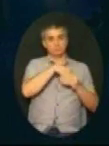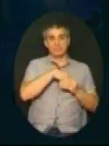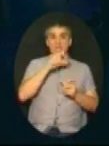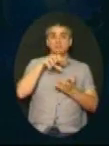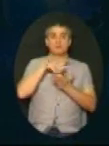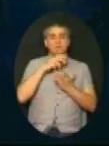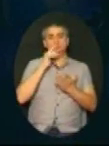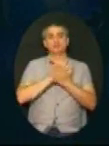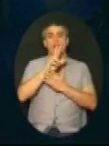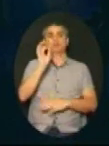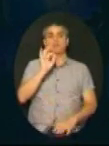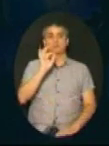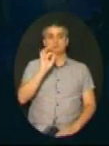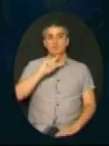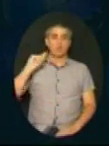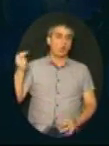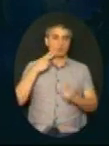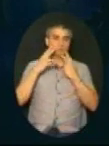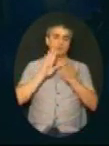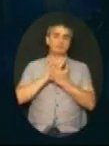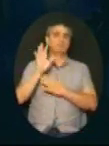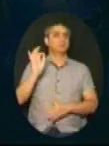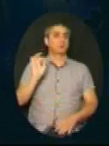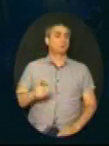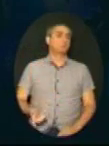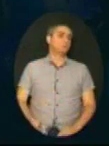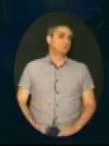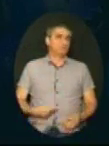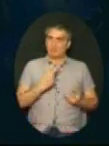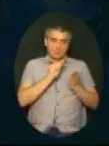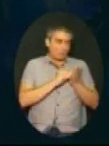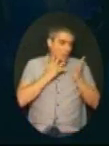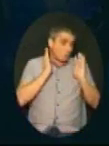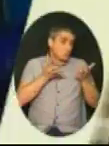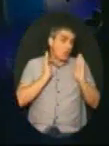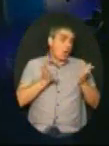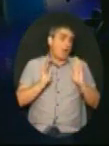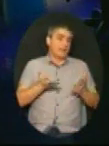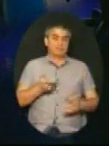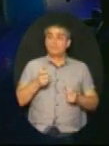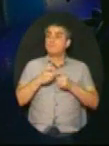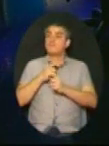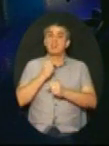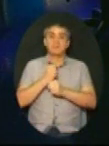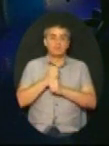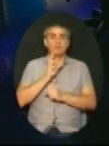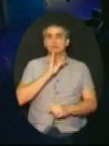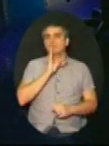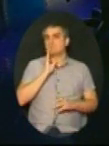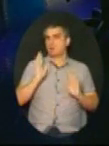מרכז 13%. כלל המשיבים 15%. אלה נתונים איומים ונוראים. איומים ונוראים. למפלגת העבודה יש